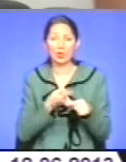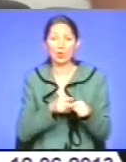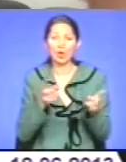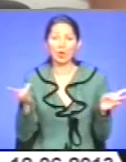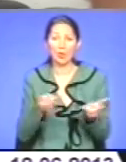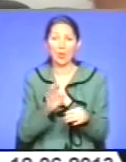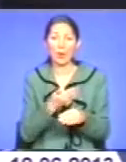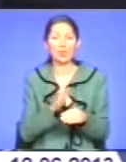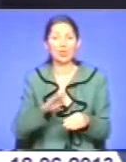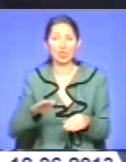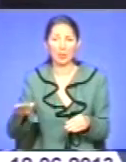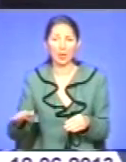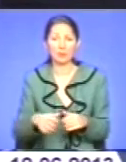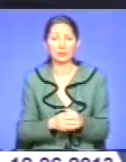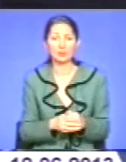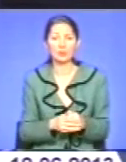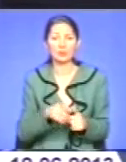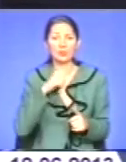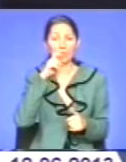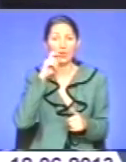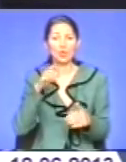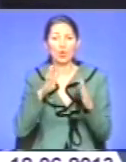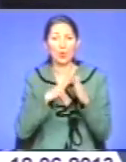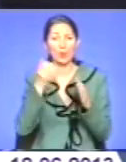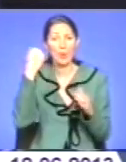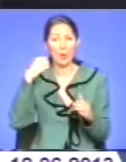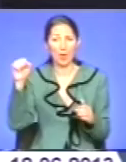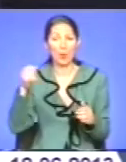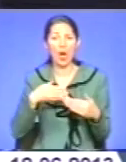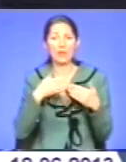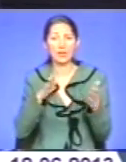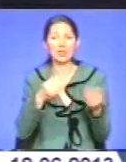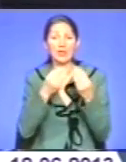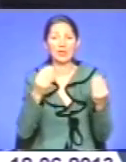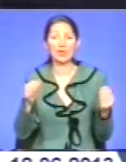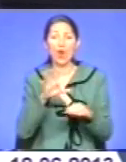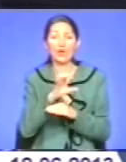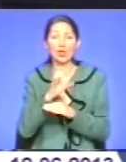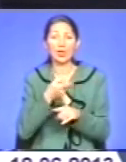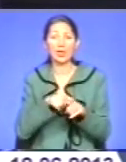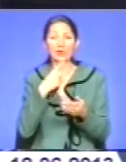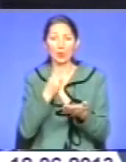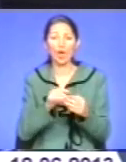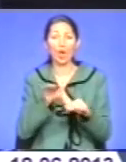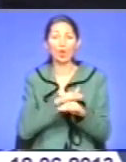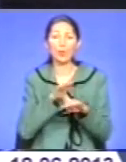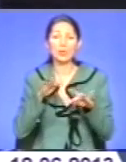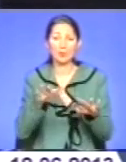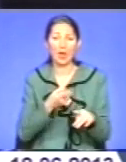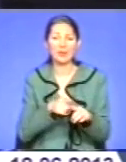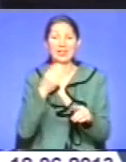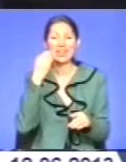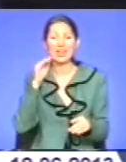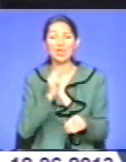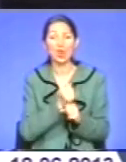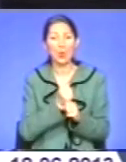між дітьми. В Українському домі «Перемога» відкрили виставку фотографій, які відображають добрі справи. Це кращі роботи